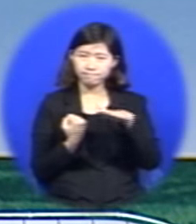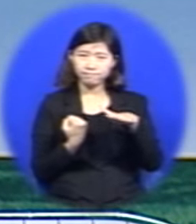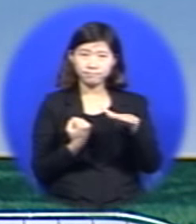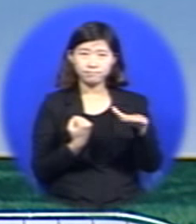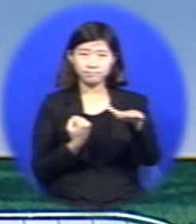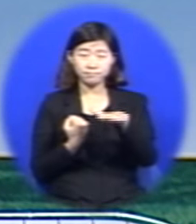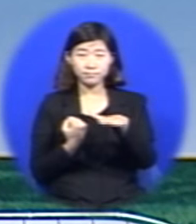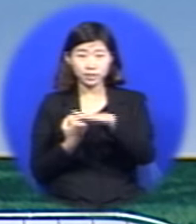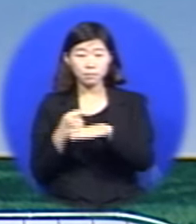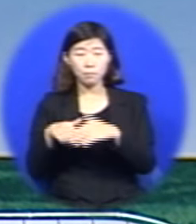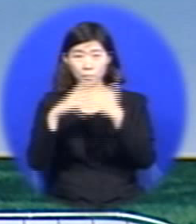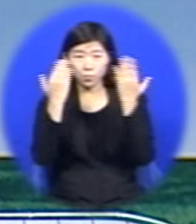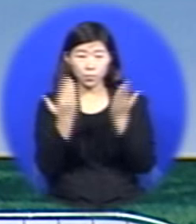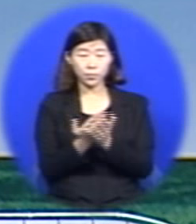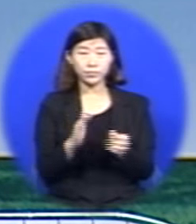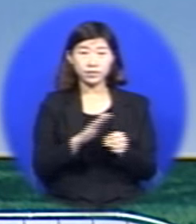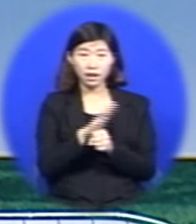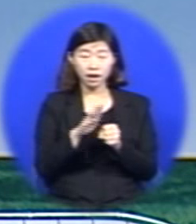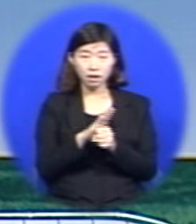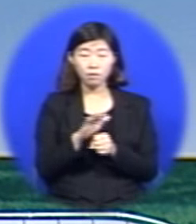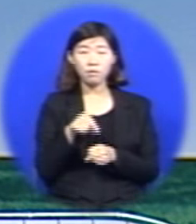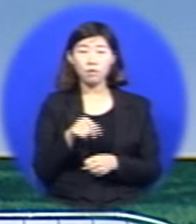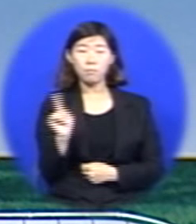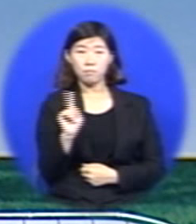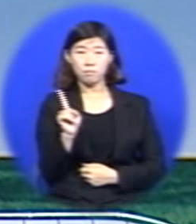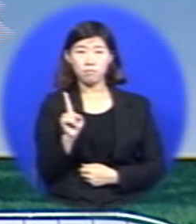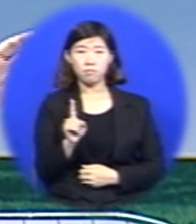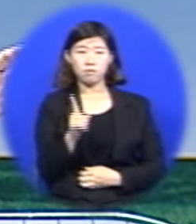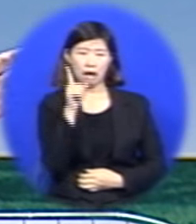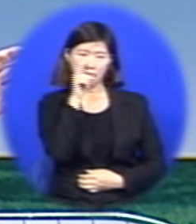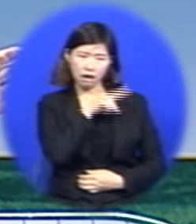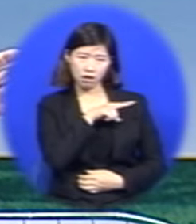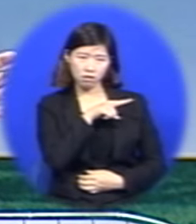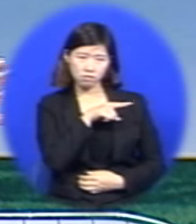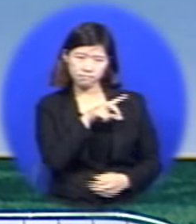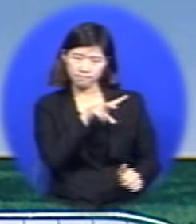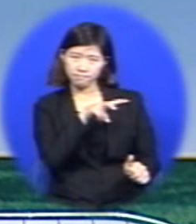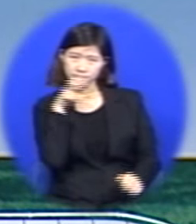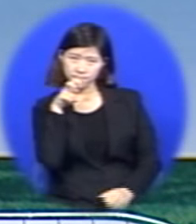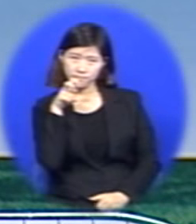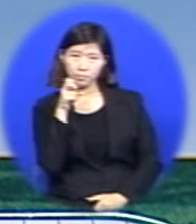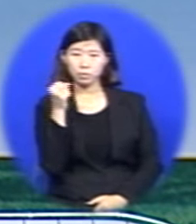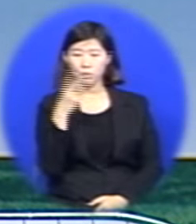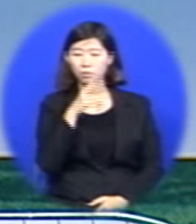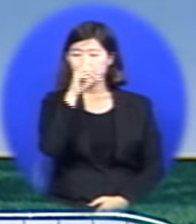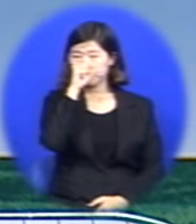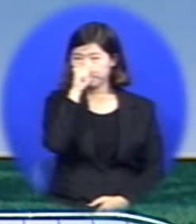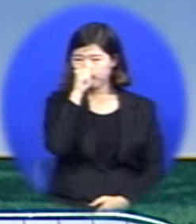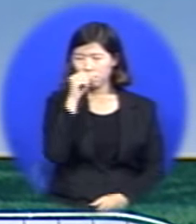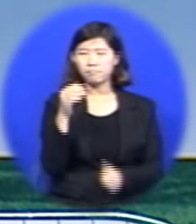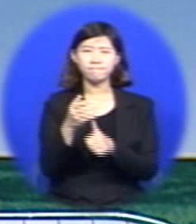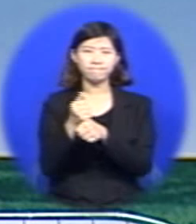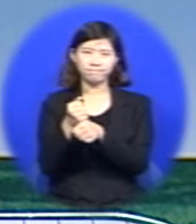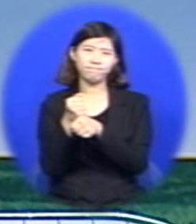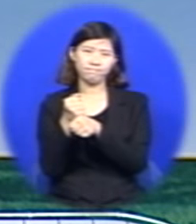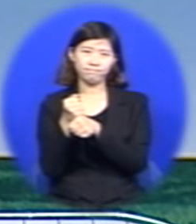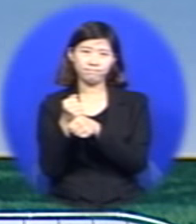이 사랑이 어떤 것이냐? 악한 것을 미워하고 선한 것을 굳게 잡는